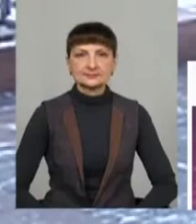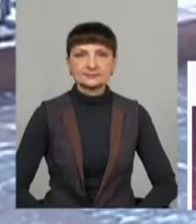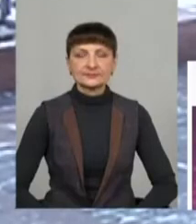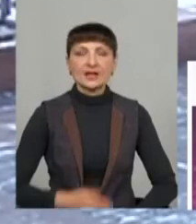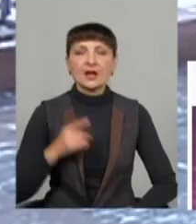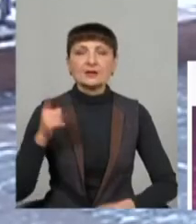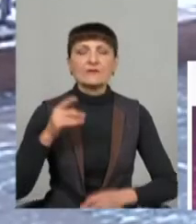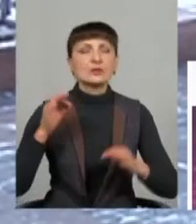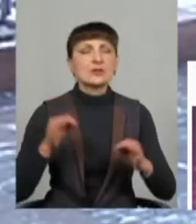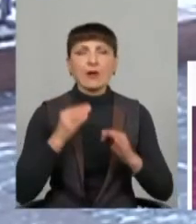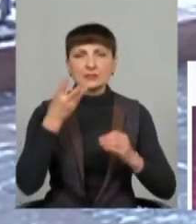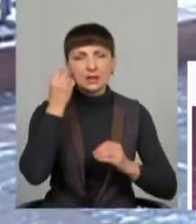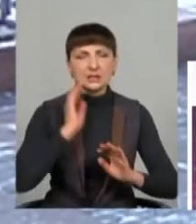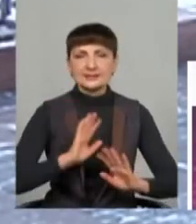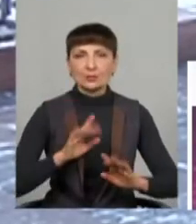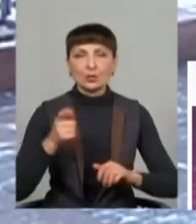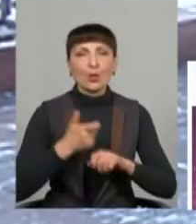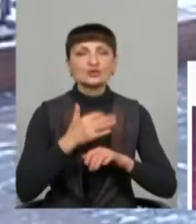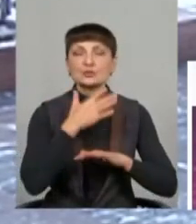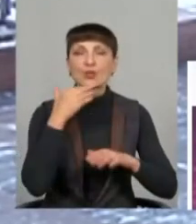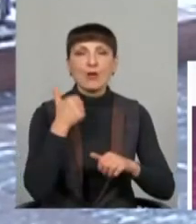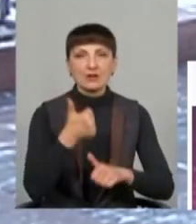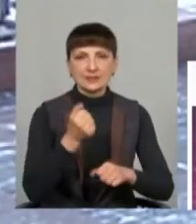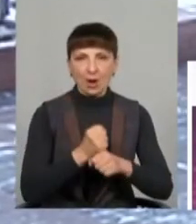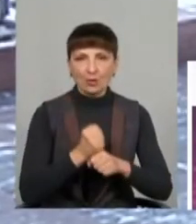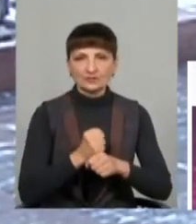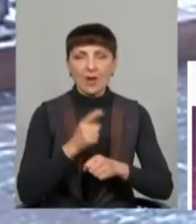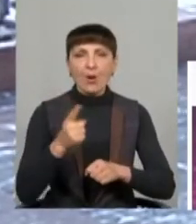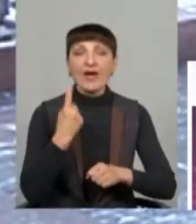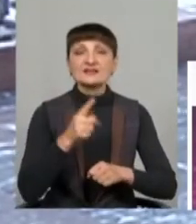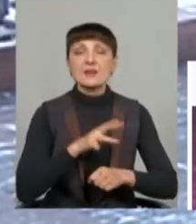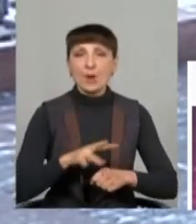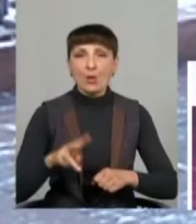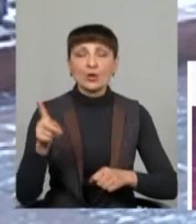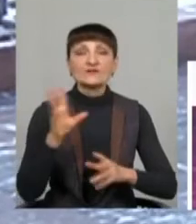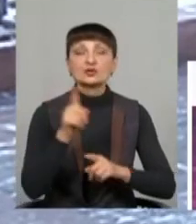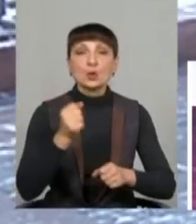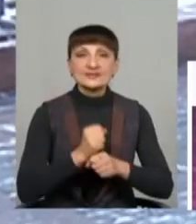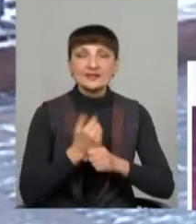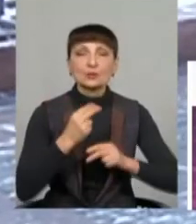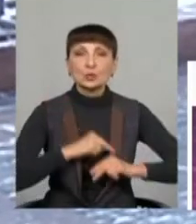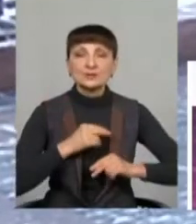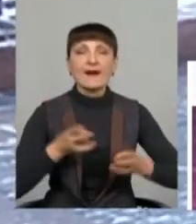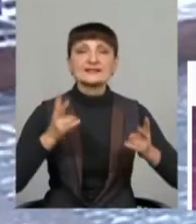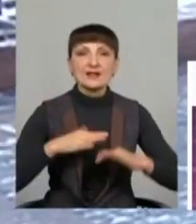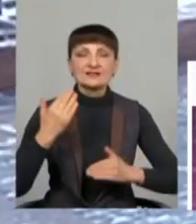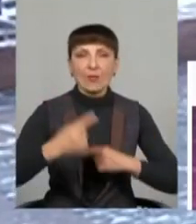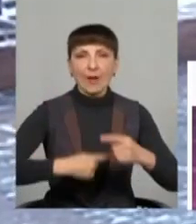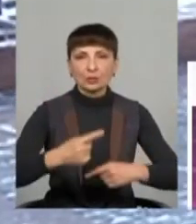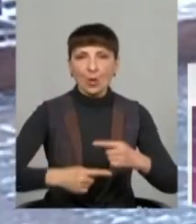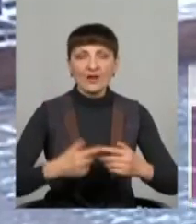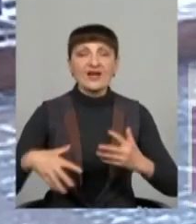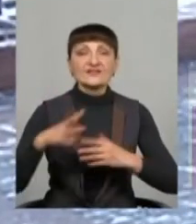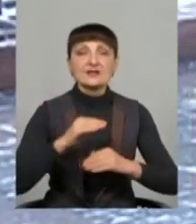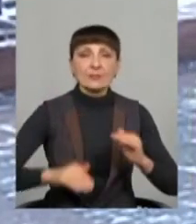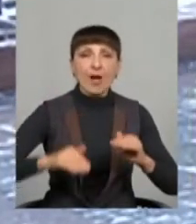Его никогда не забудут, потому что он очень много хорошего сделал. Он один на миллион. Все, что он сделал, все его труды остались его потомкам. Сегодня все от